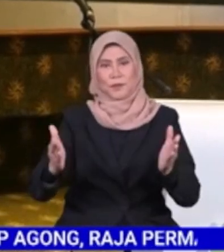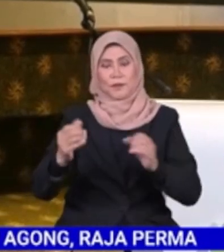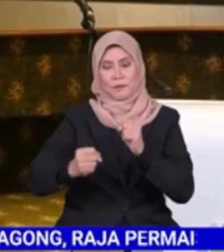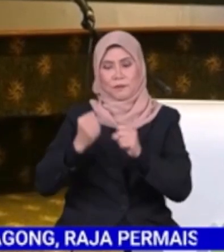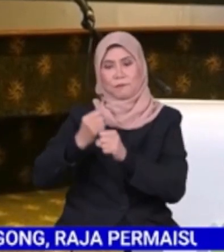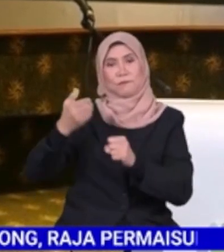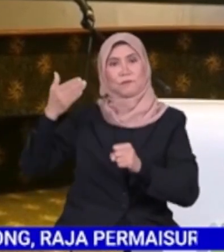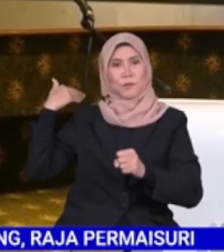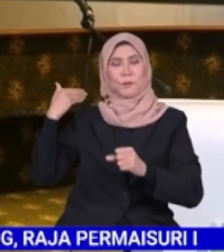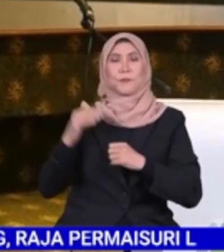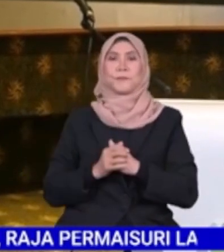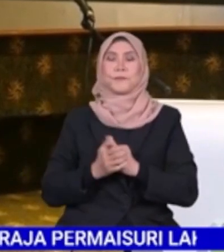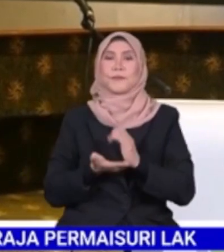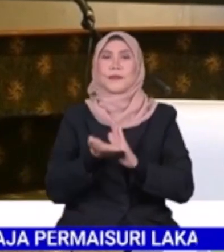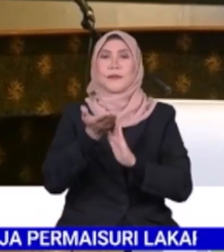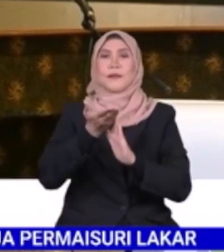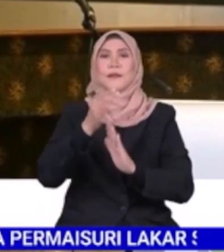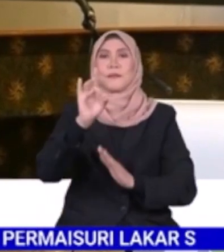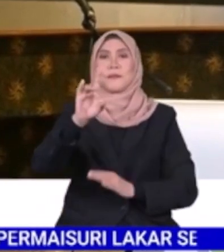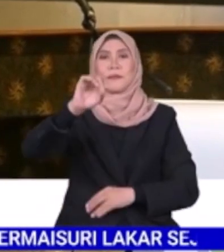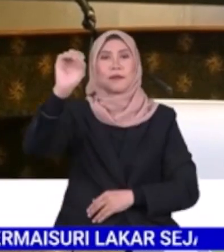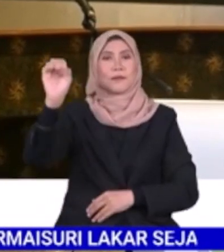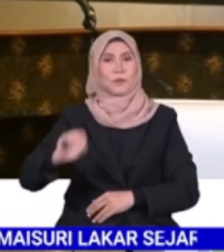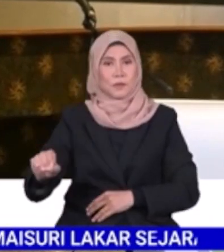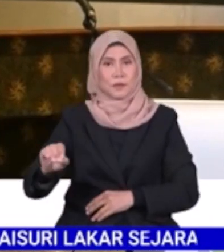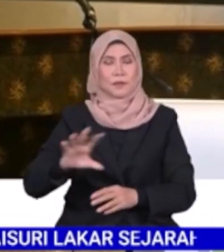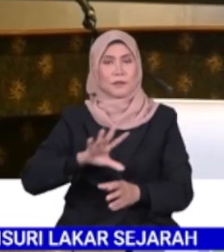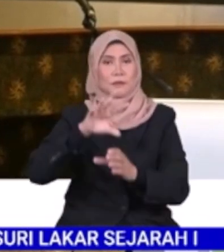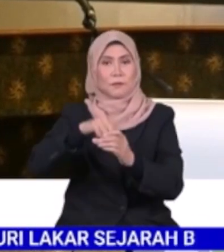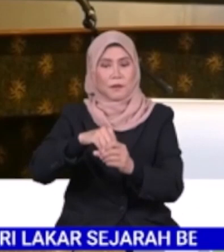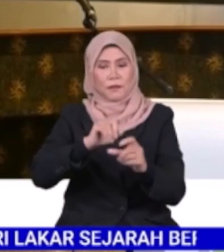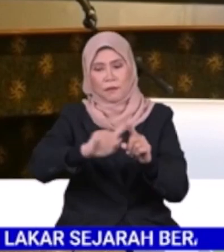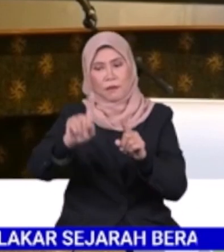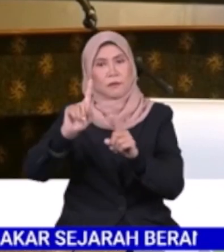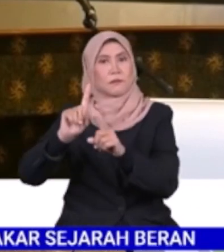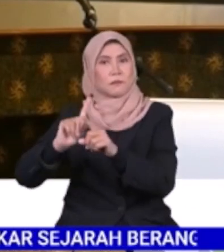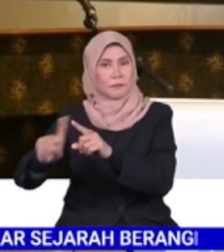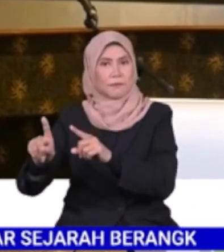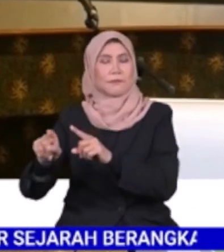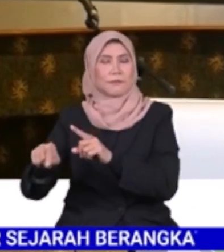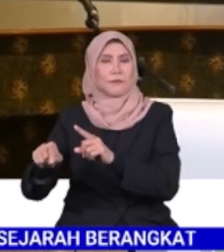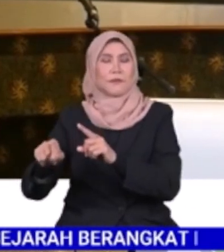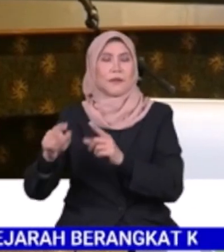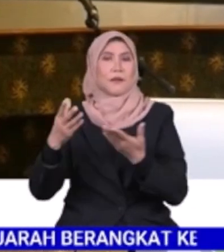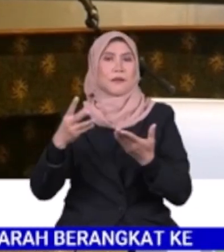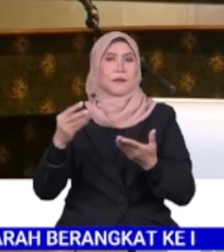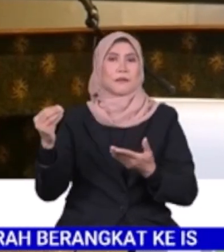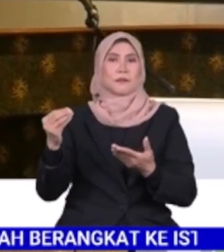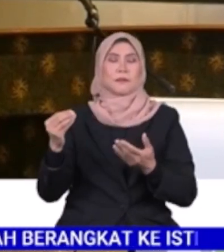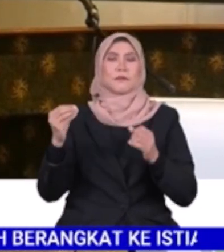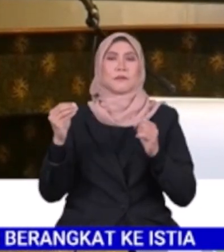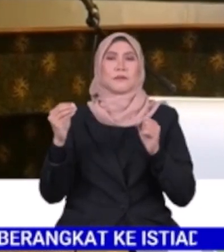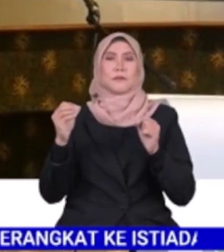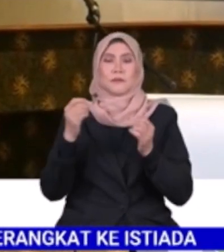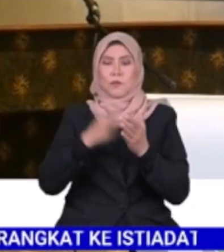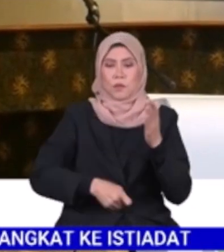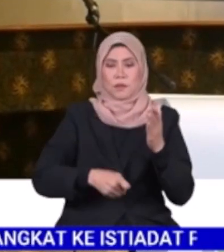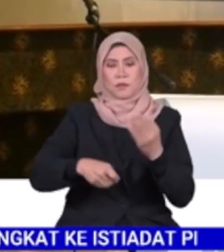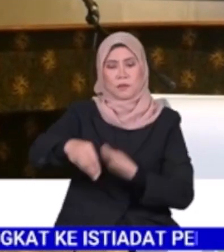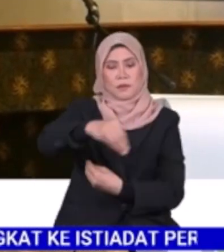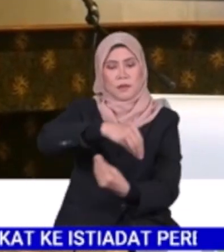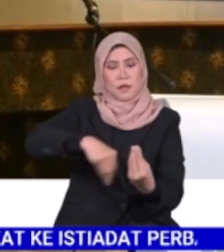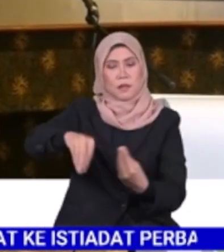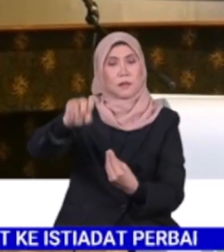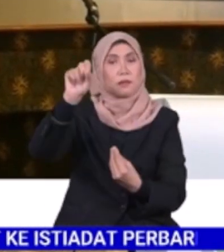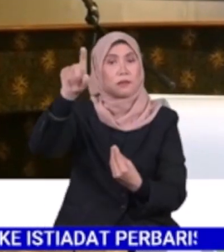sebelum ini kenaikan 800 itu meliputi berbagai aspek dan faktor yang mempengaruhi kos haji